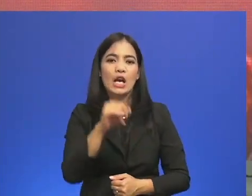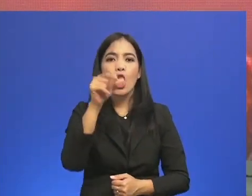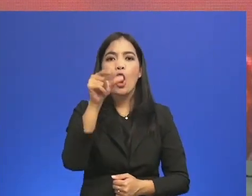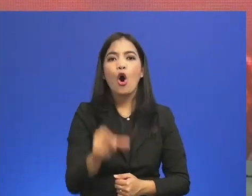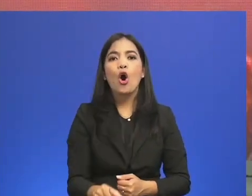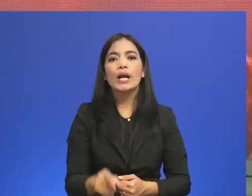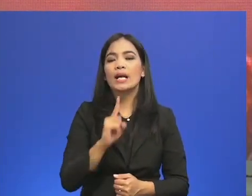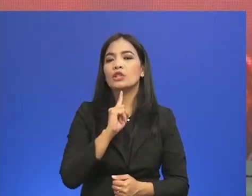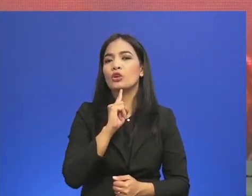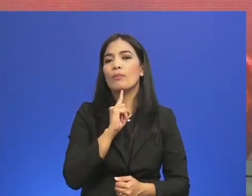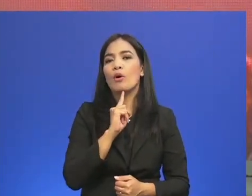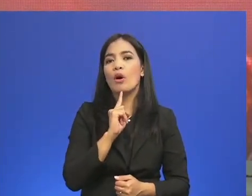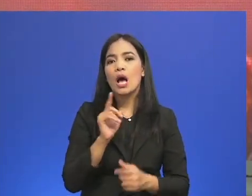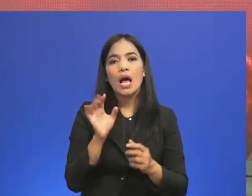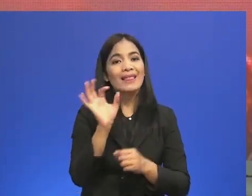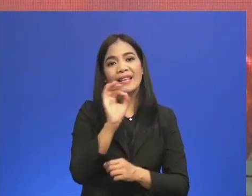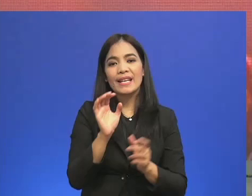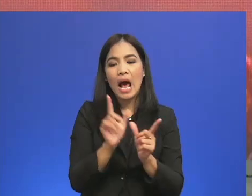untuk kerajaan surga.